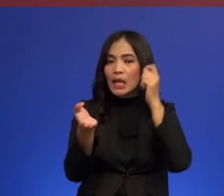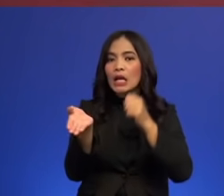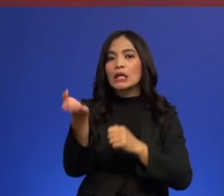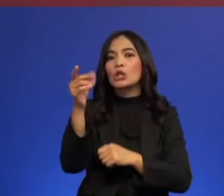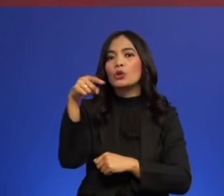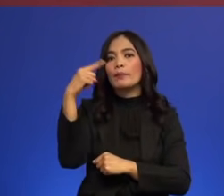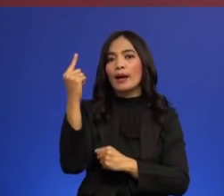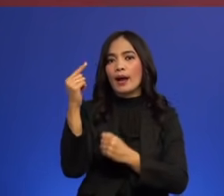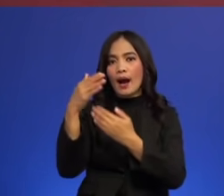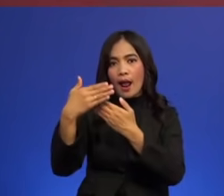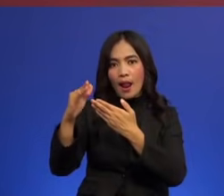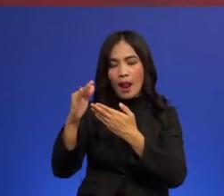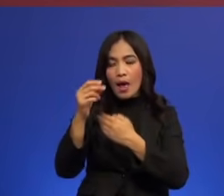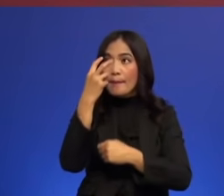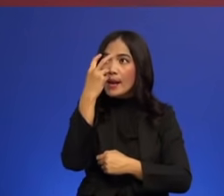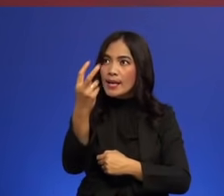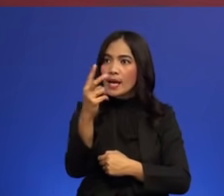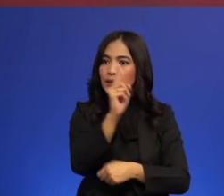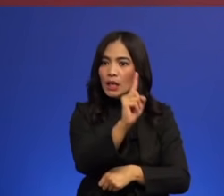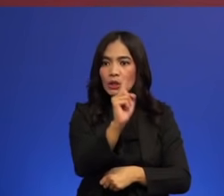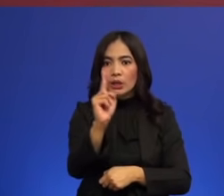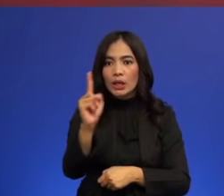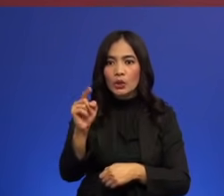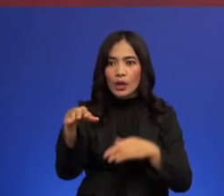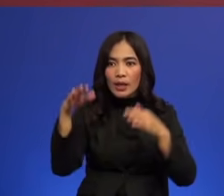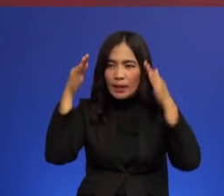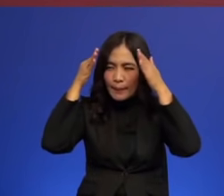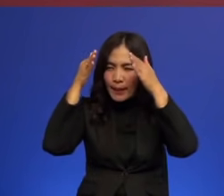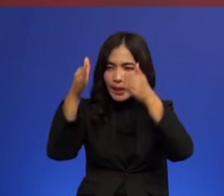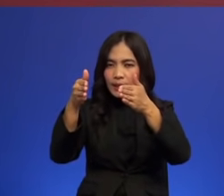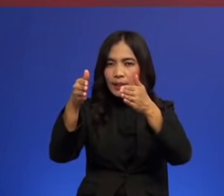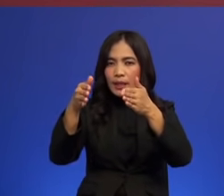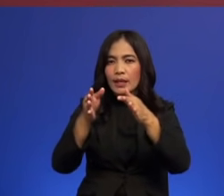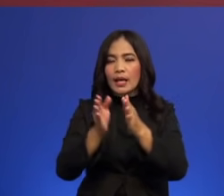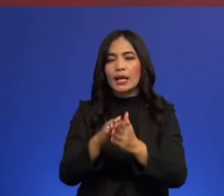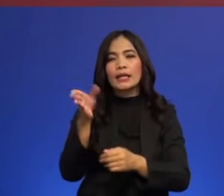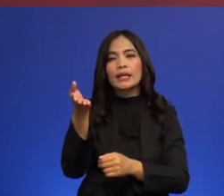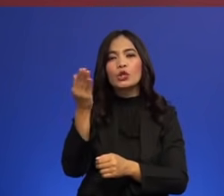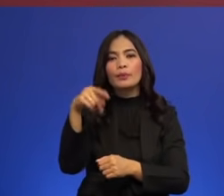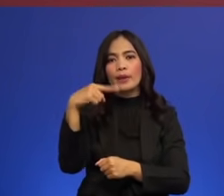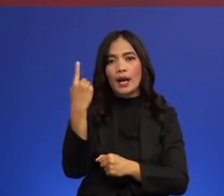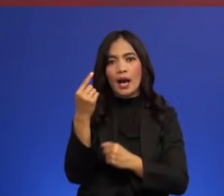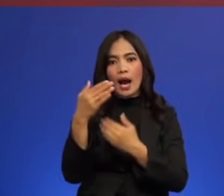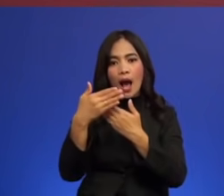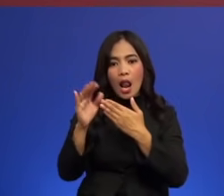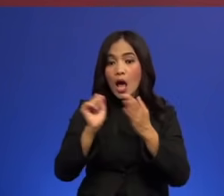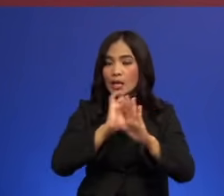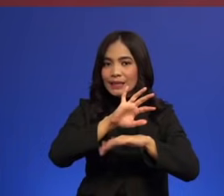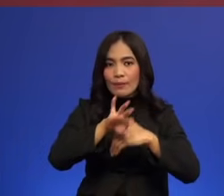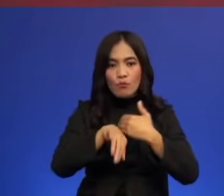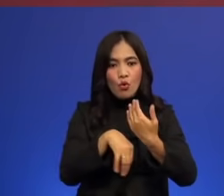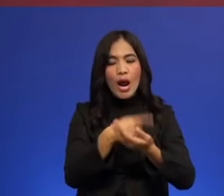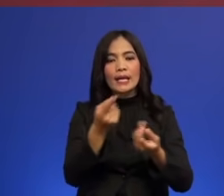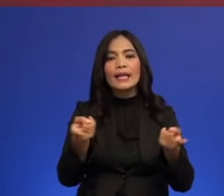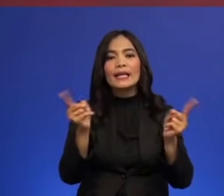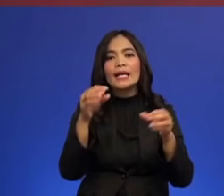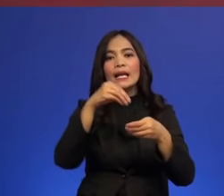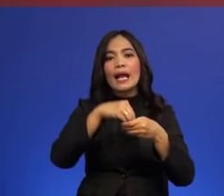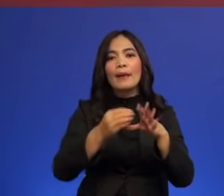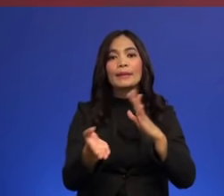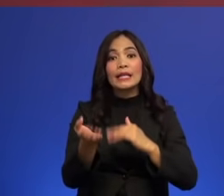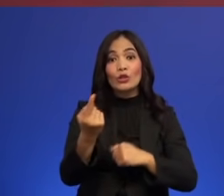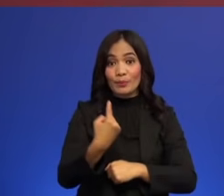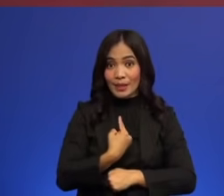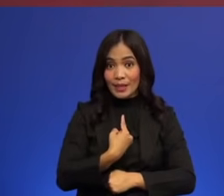kekekalan. Kita melihat sesuatu dengan sudut pandang kekekalan. Apapun yang terjadi dalam hidup